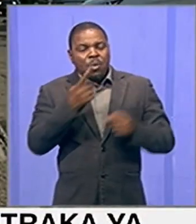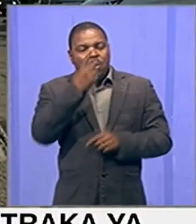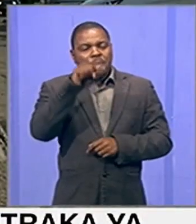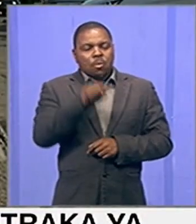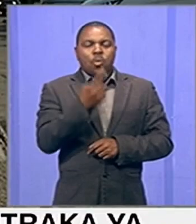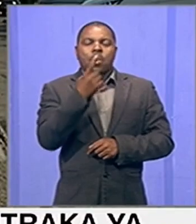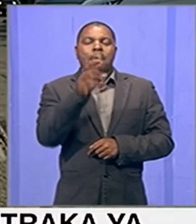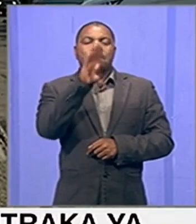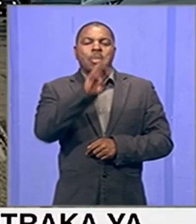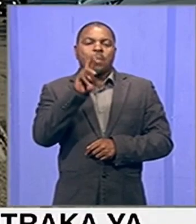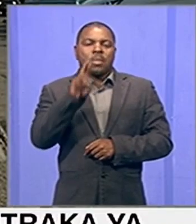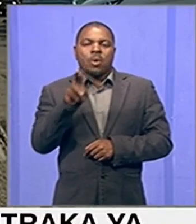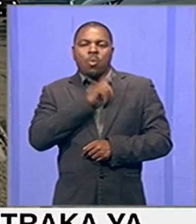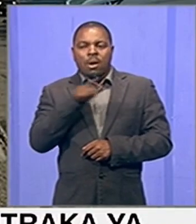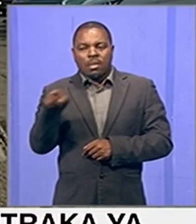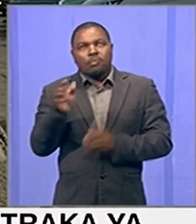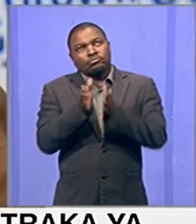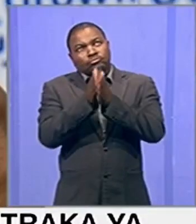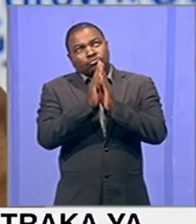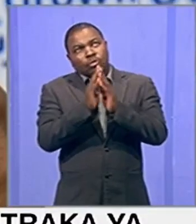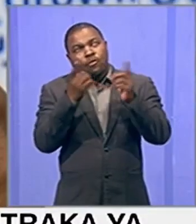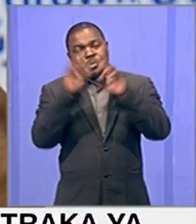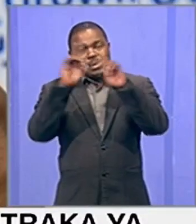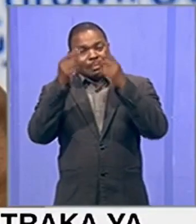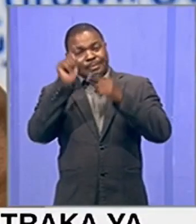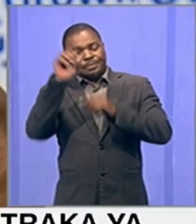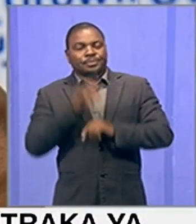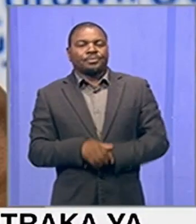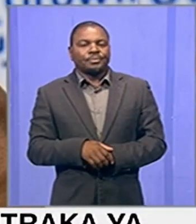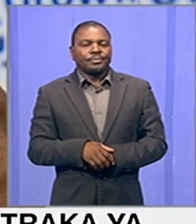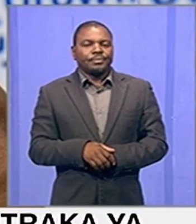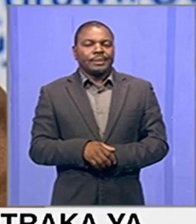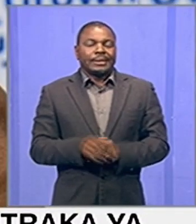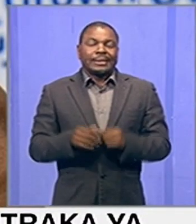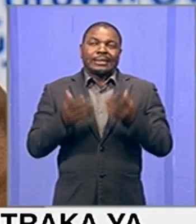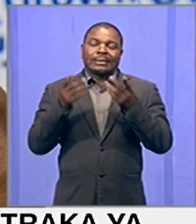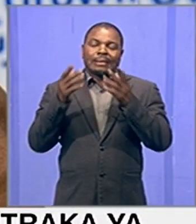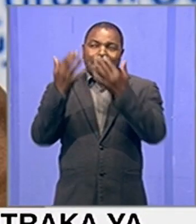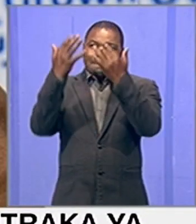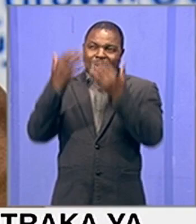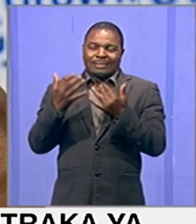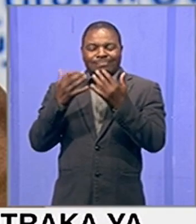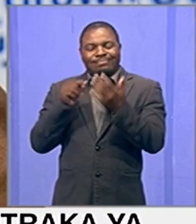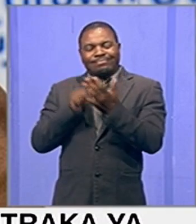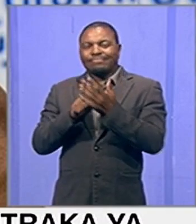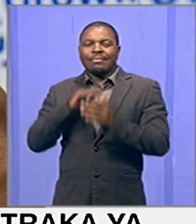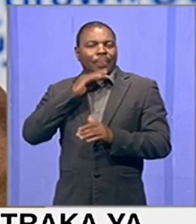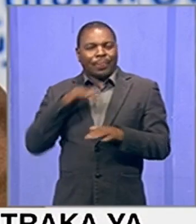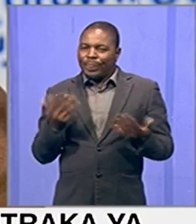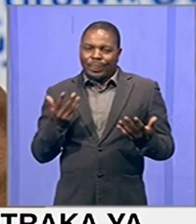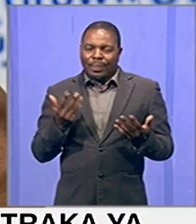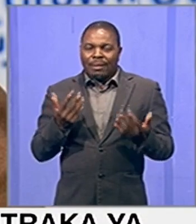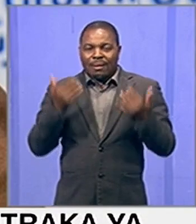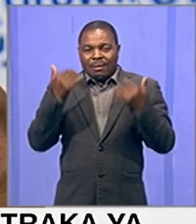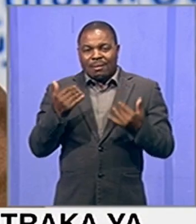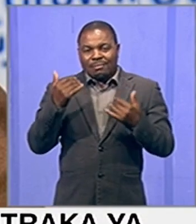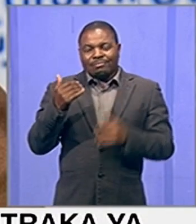1.1 tseo ba di lopileng. Due to budgetary constraints, the budget